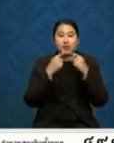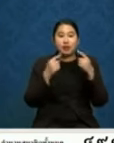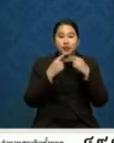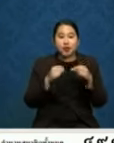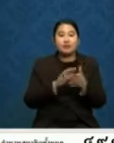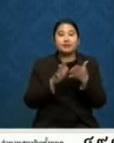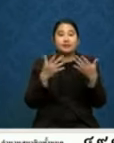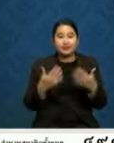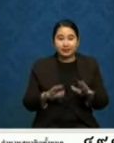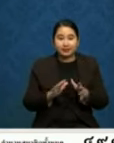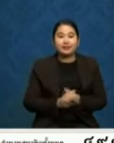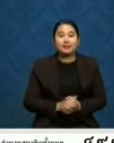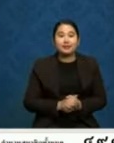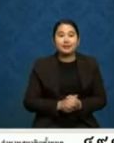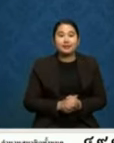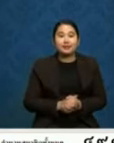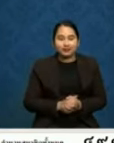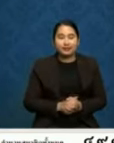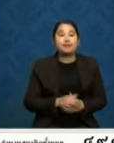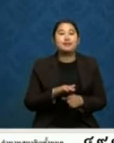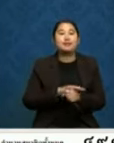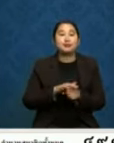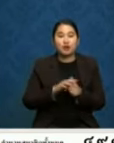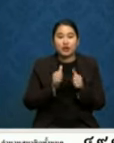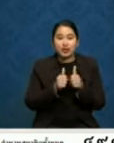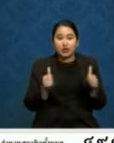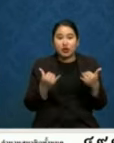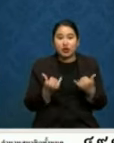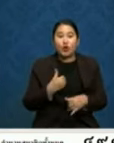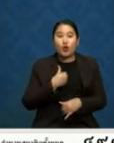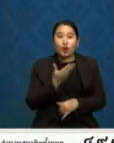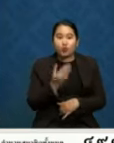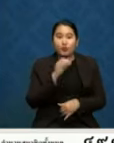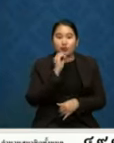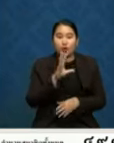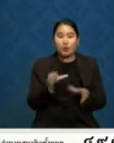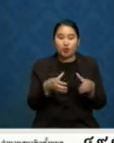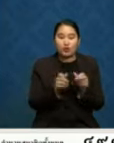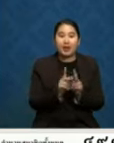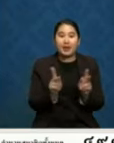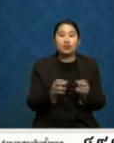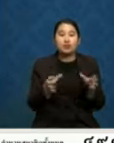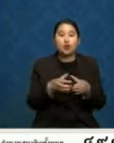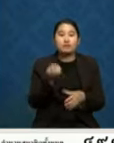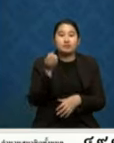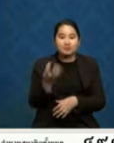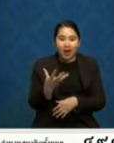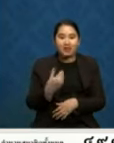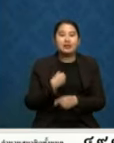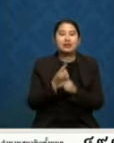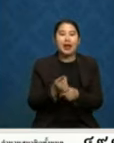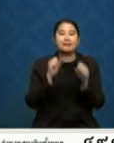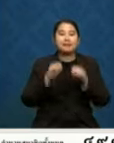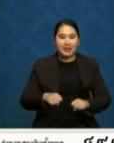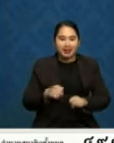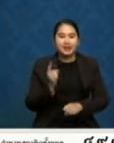ไปบ้างแล้วนะครับก็ขออนุญาตท่านประธานครับว่าทางกรรมาธิการเสียงข้างมากยืนตามมติ